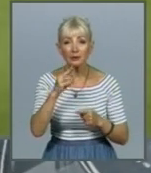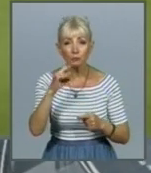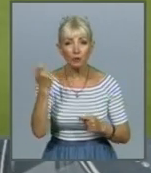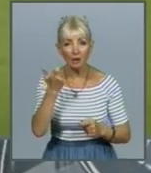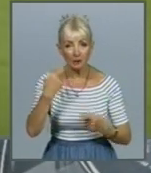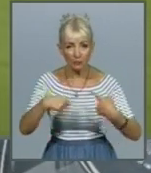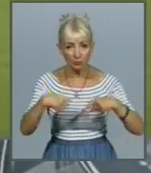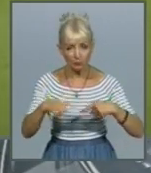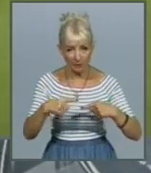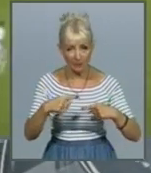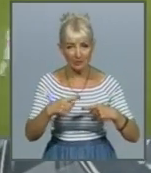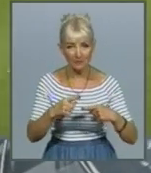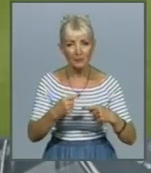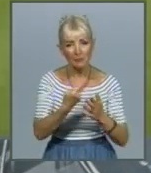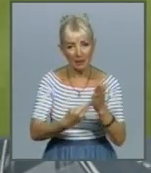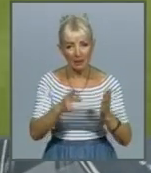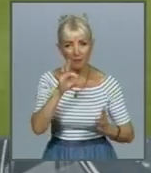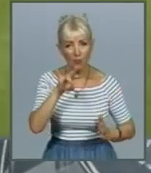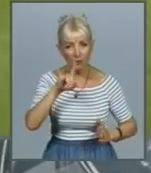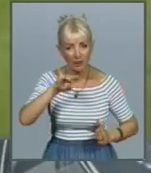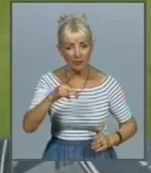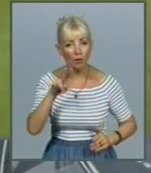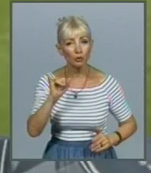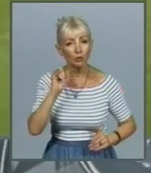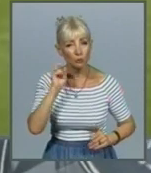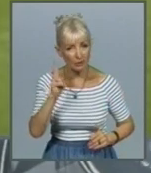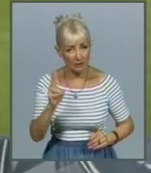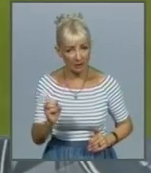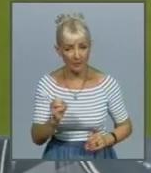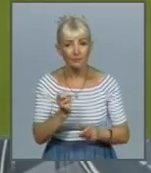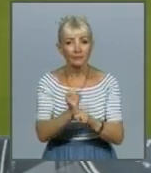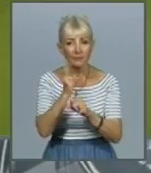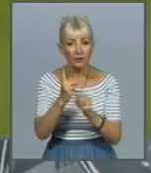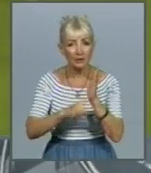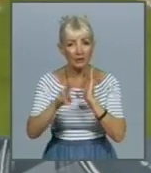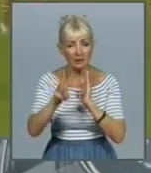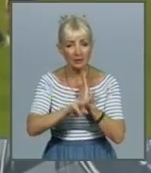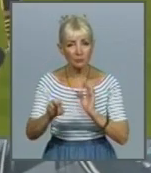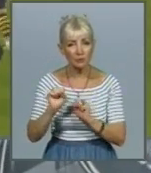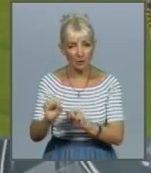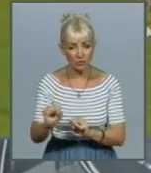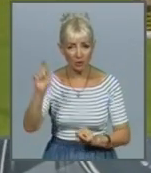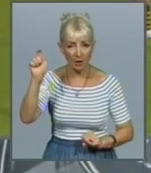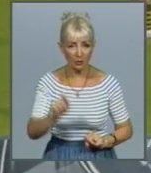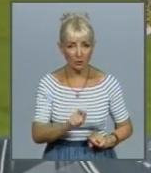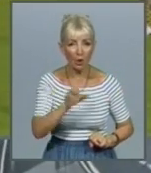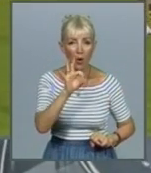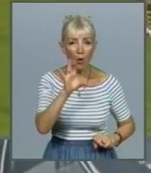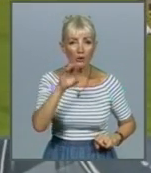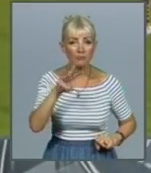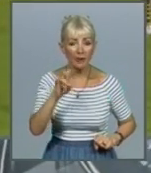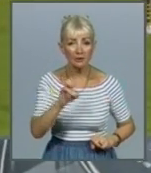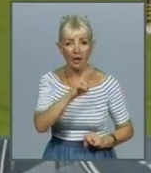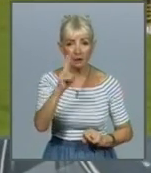уступили валы и не в луцке ключевым моментом стало удаление на 63 минуте защитника гостей александра османа который